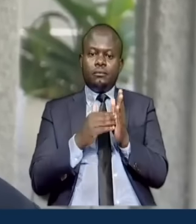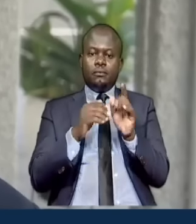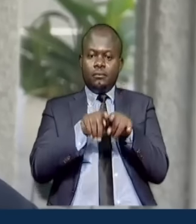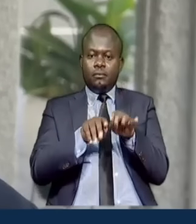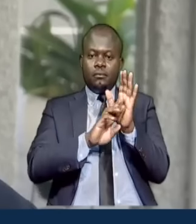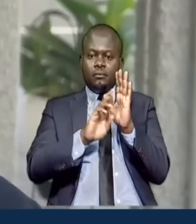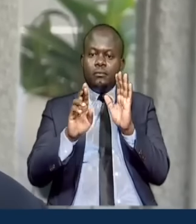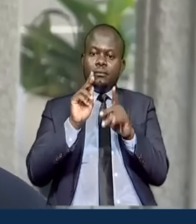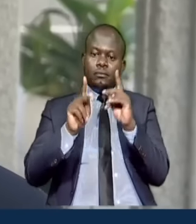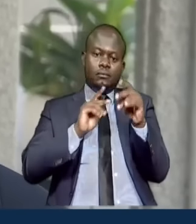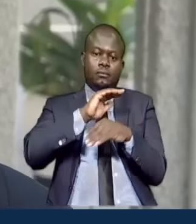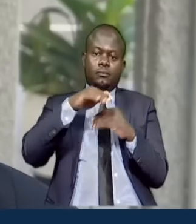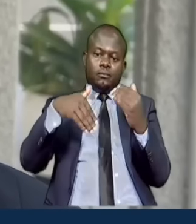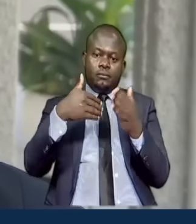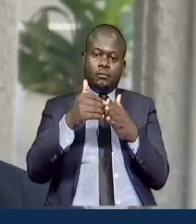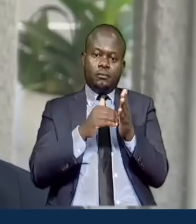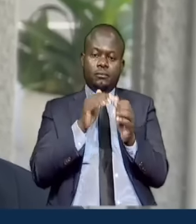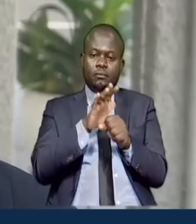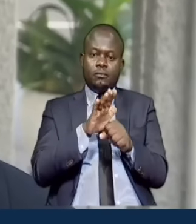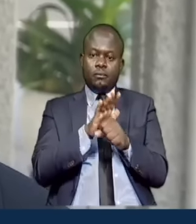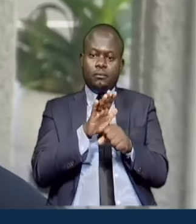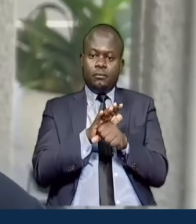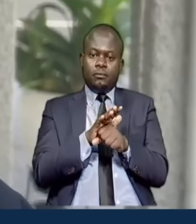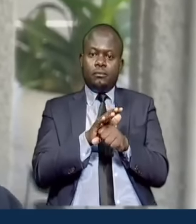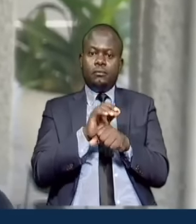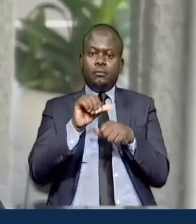nk'abahagarariye abaturage, cyane cyane ku birebana